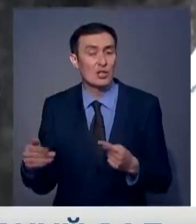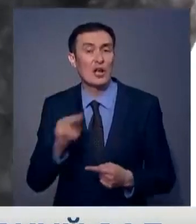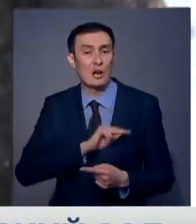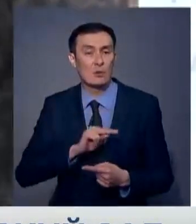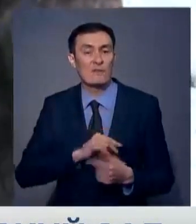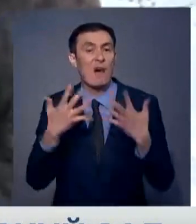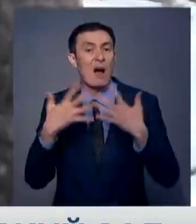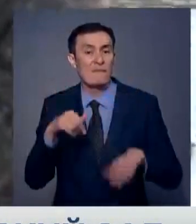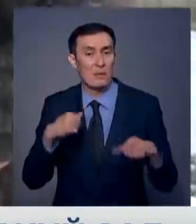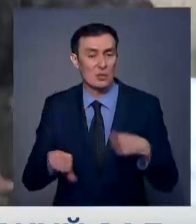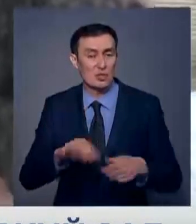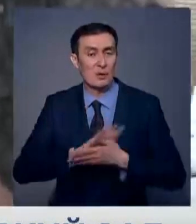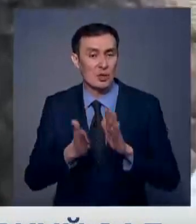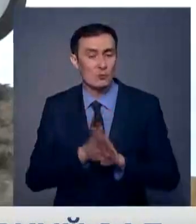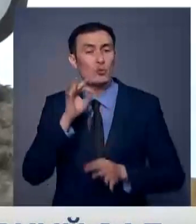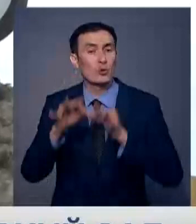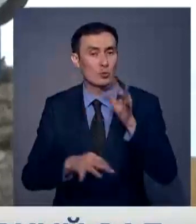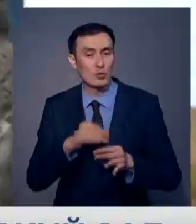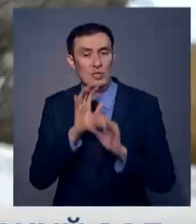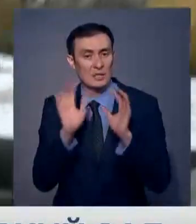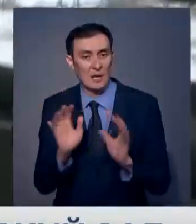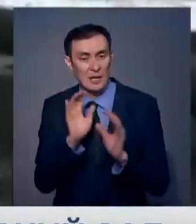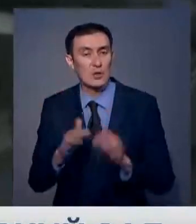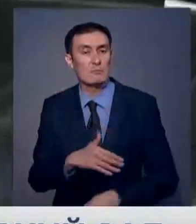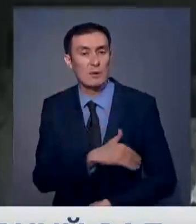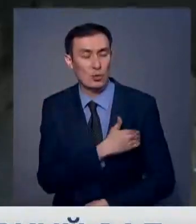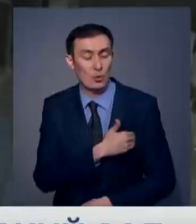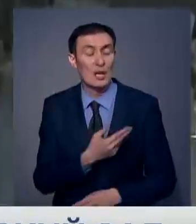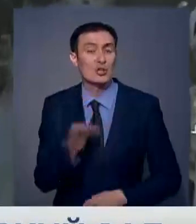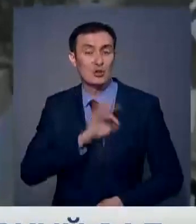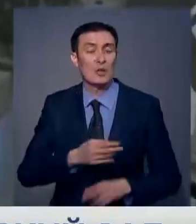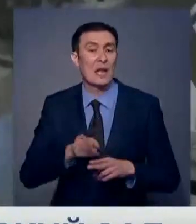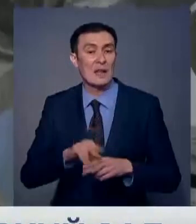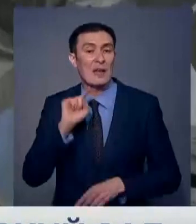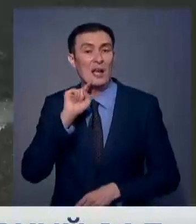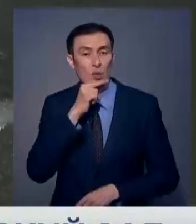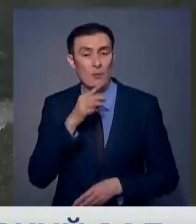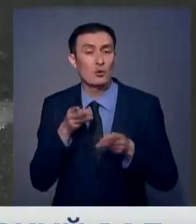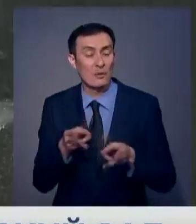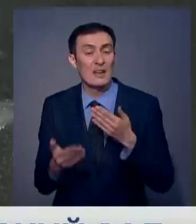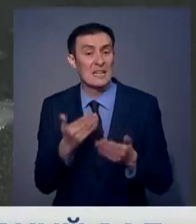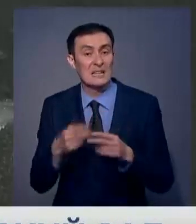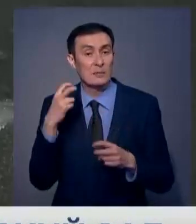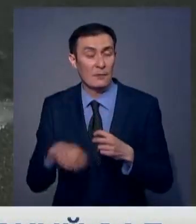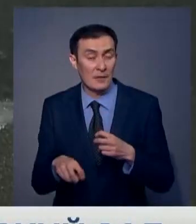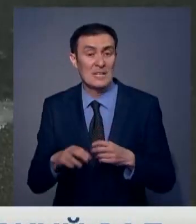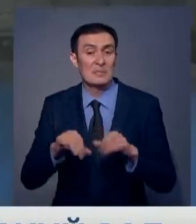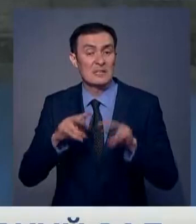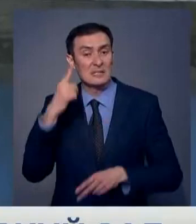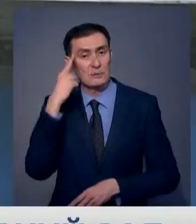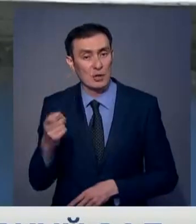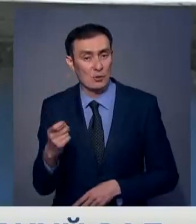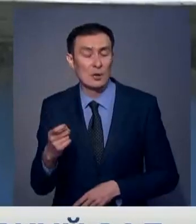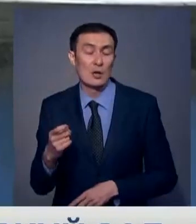в автоматическом режиме. Круглосуточно поддерживают заданную температуру. За счет этого экономят топливо. В случае неполадок кочегары получают сообщение.